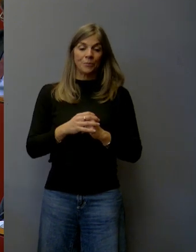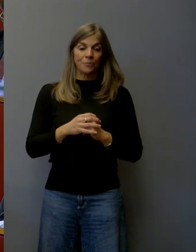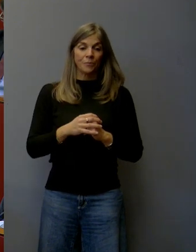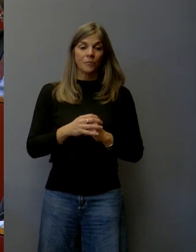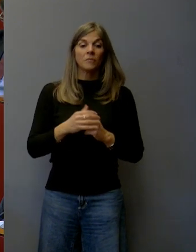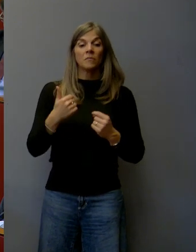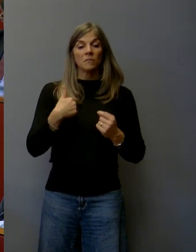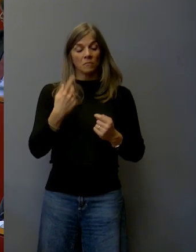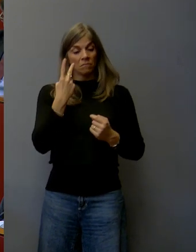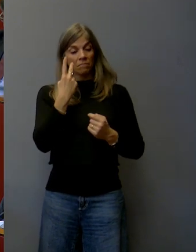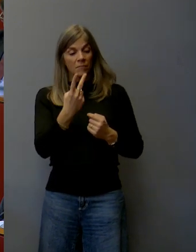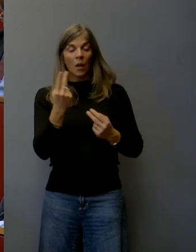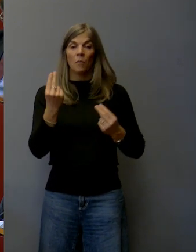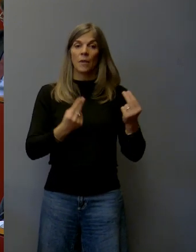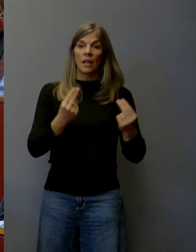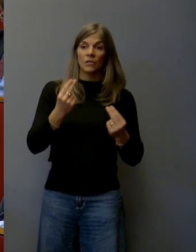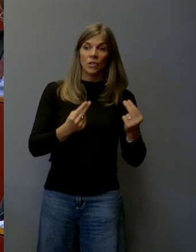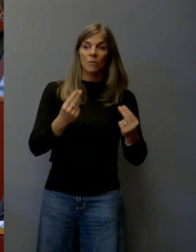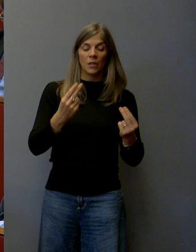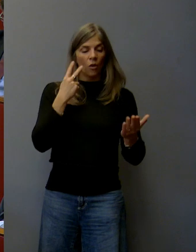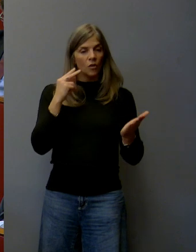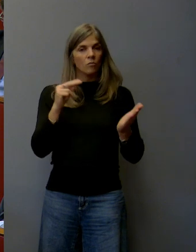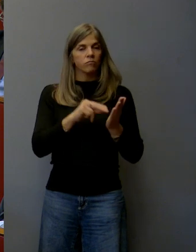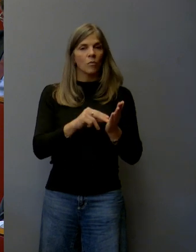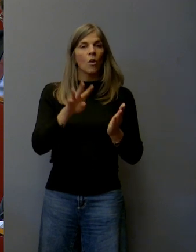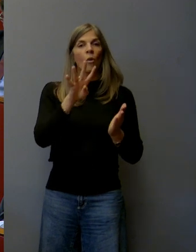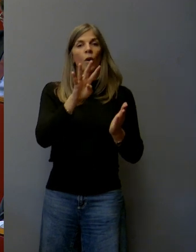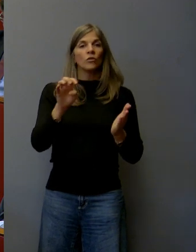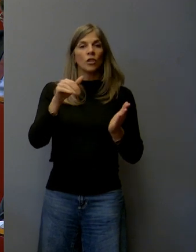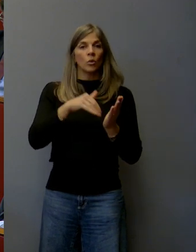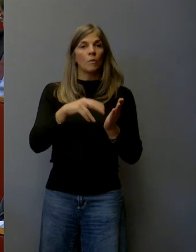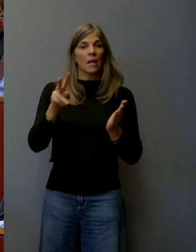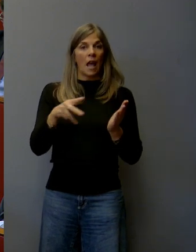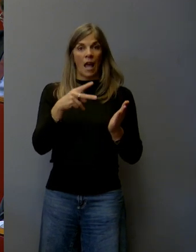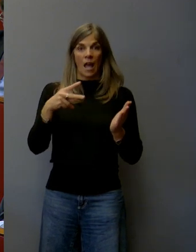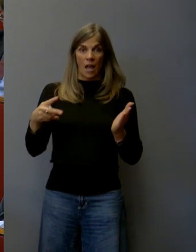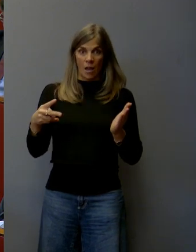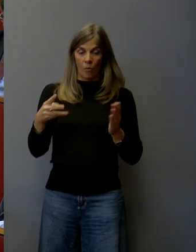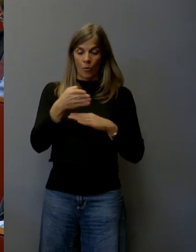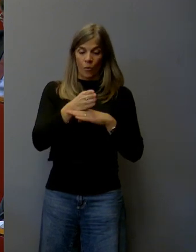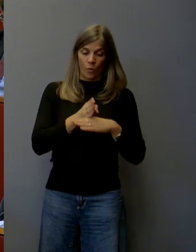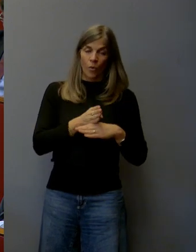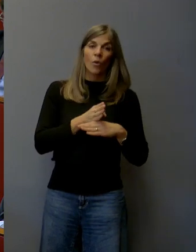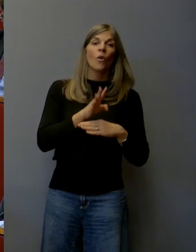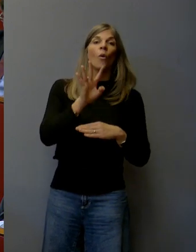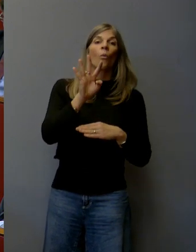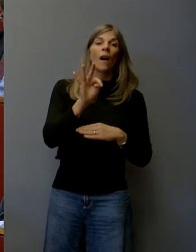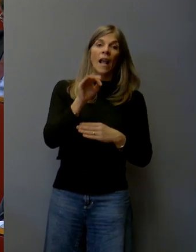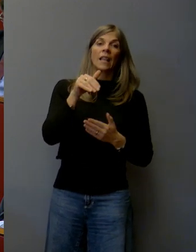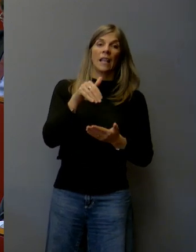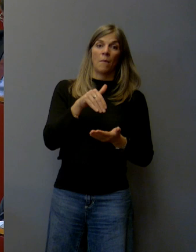nel bilancio di un rifacimento per 400 mila euro di cui 40.000 un decimo